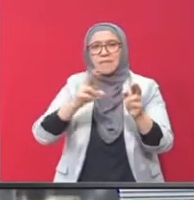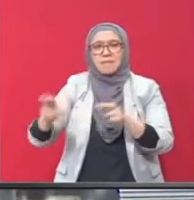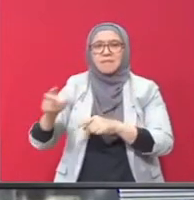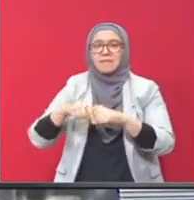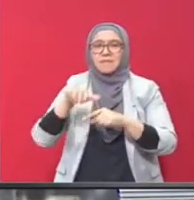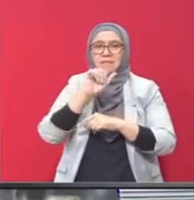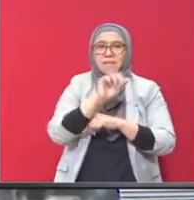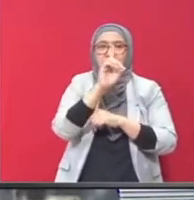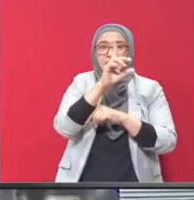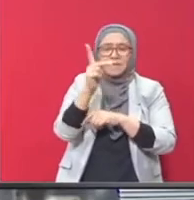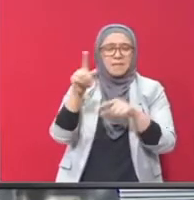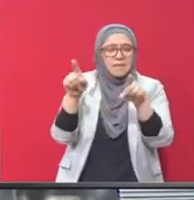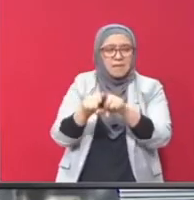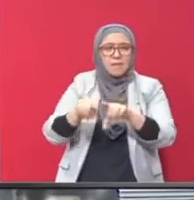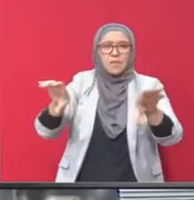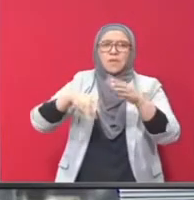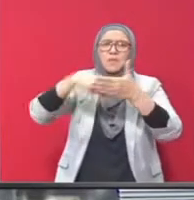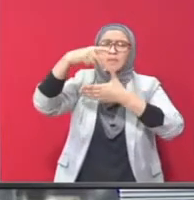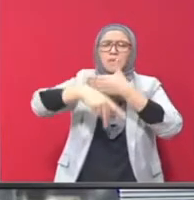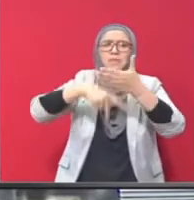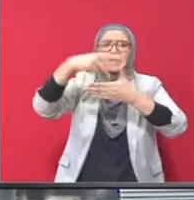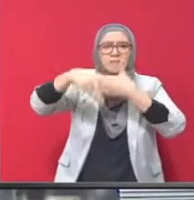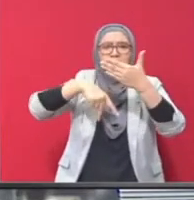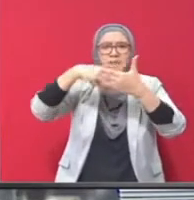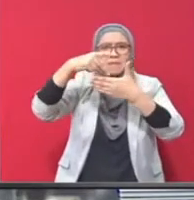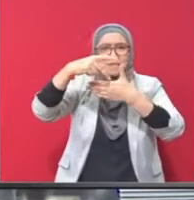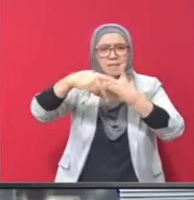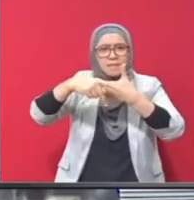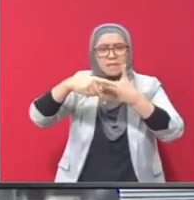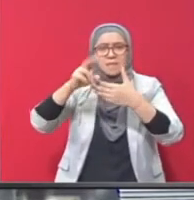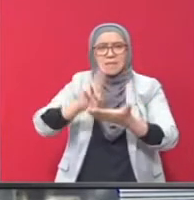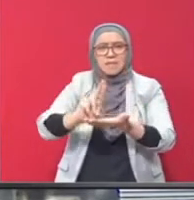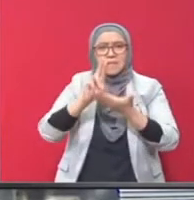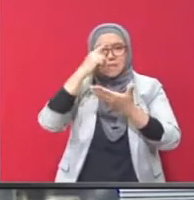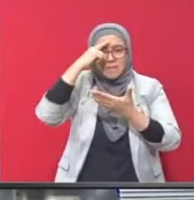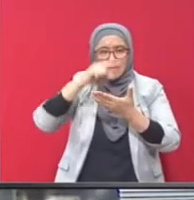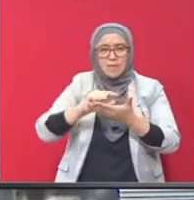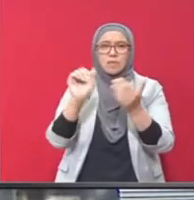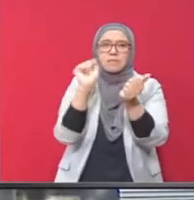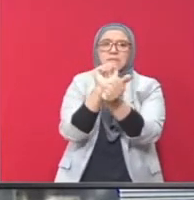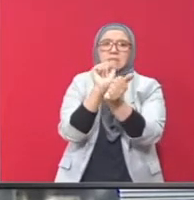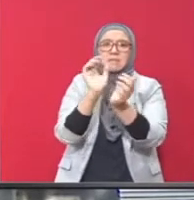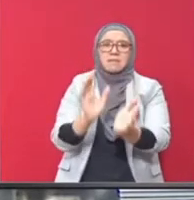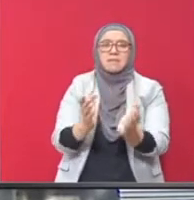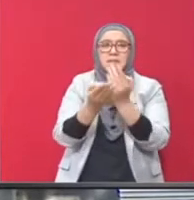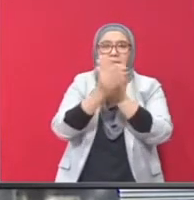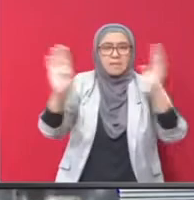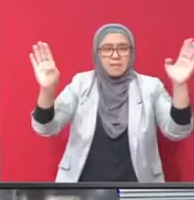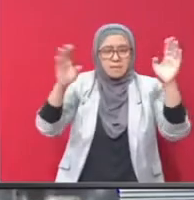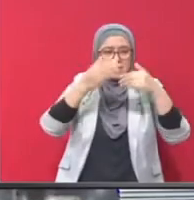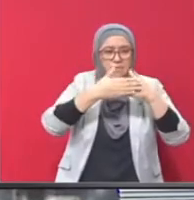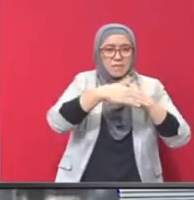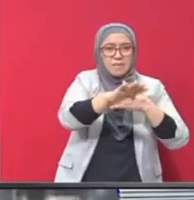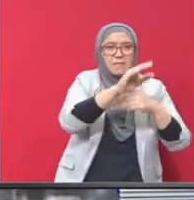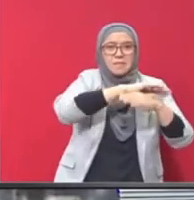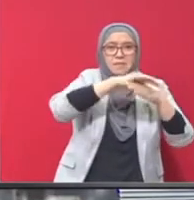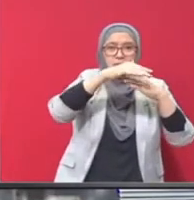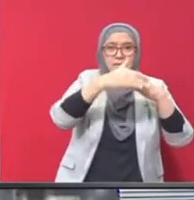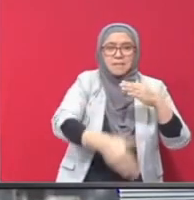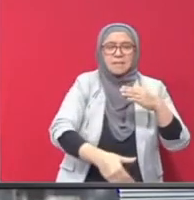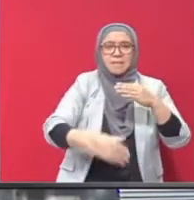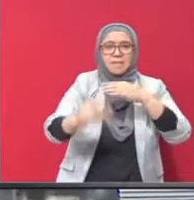melaksanakan pelbagai program pembelian terdepan 2-nya yang dibebaskan setelah selesai menjalani hukuman dibawa seksi 15